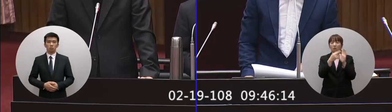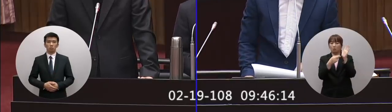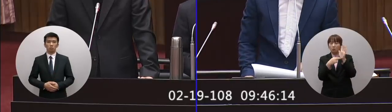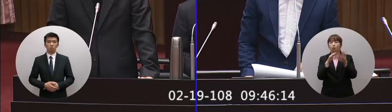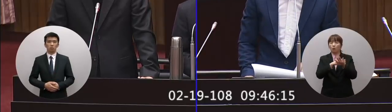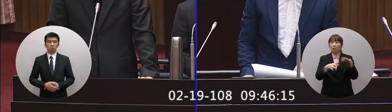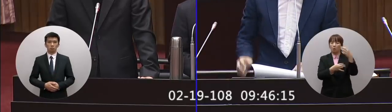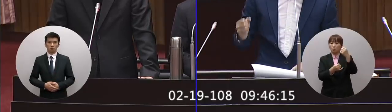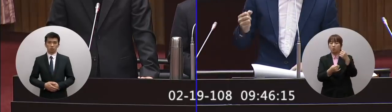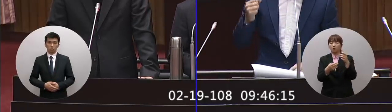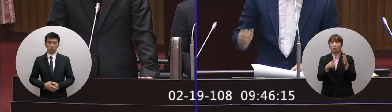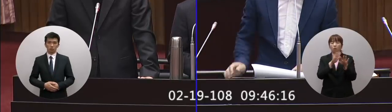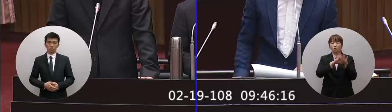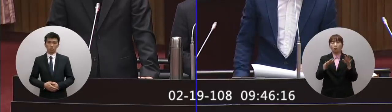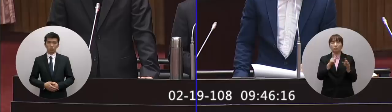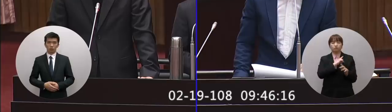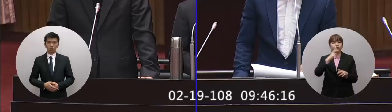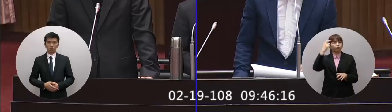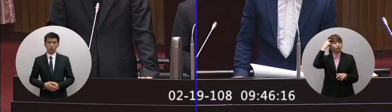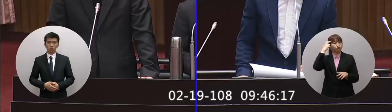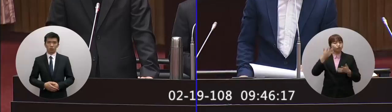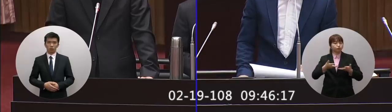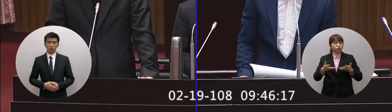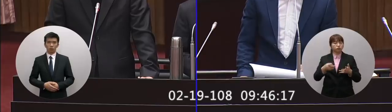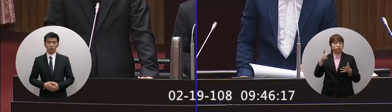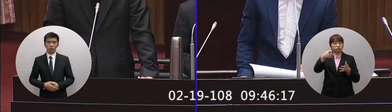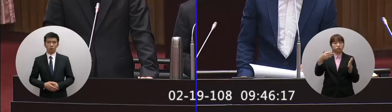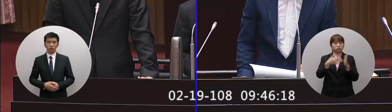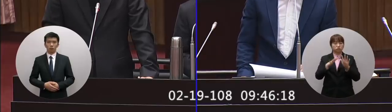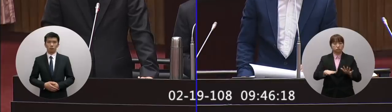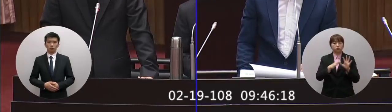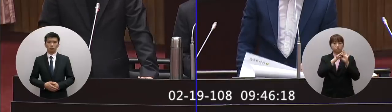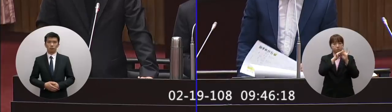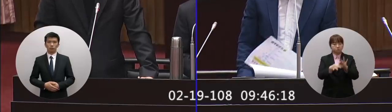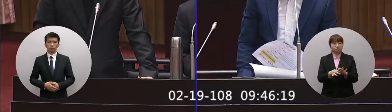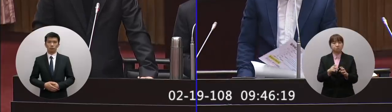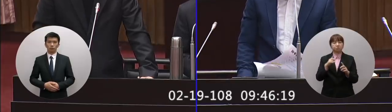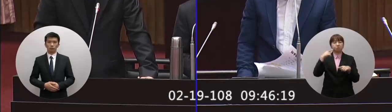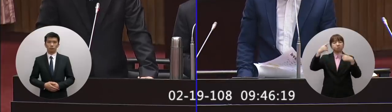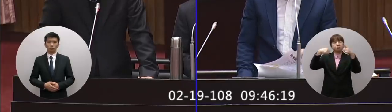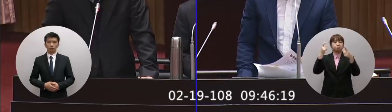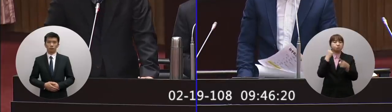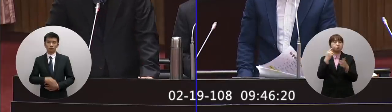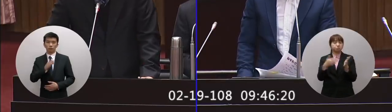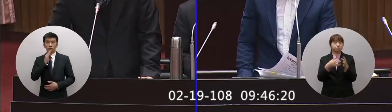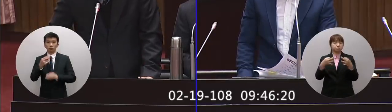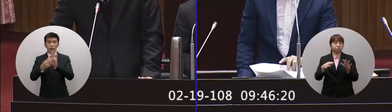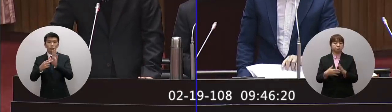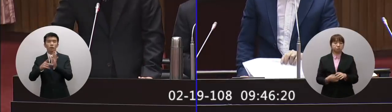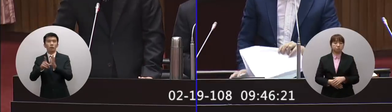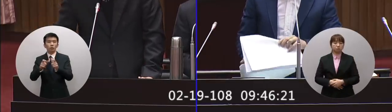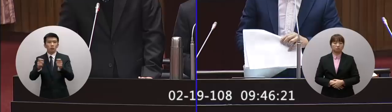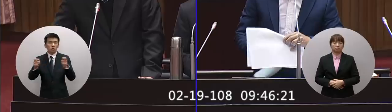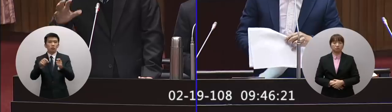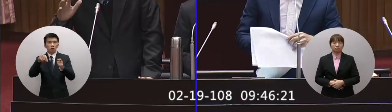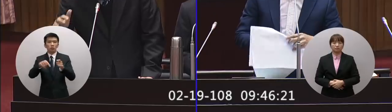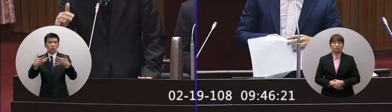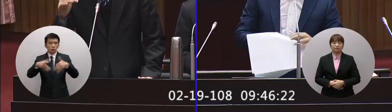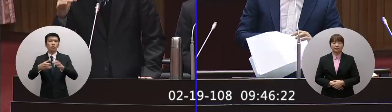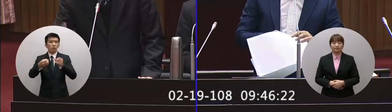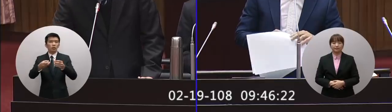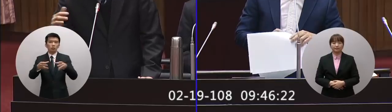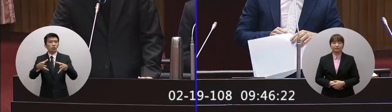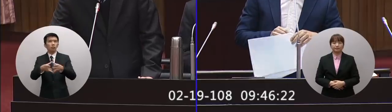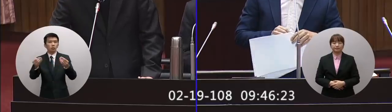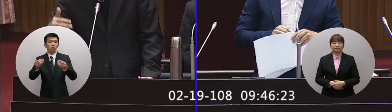讲出来，或是表示他坚定的立场，你在这边就是要继续打这个官腔吗？ 所以我认为时间不是问题，因为这个没